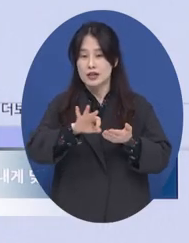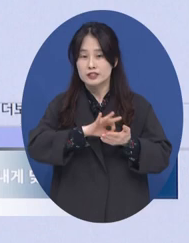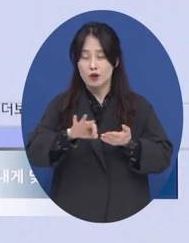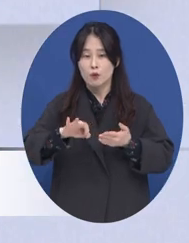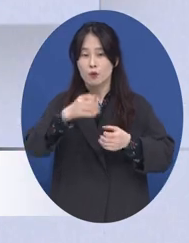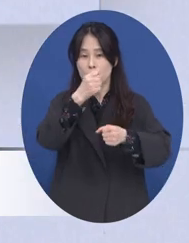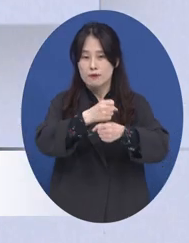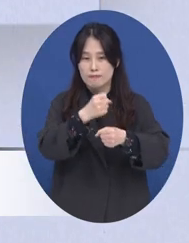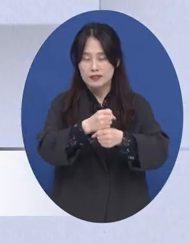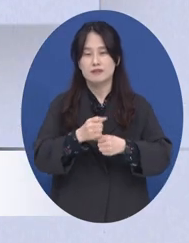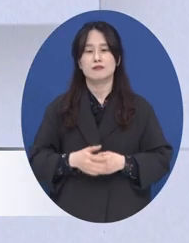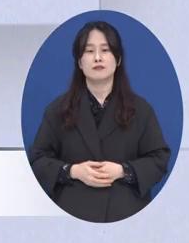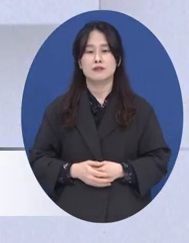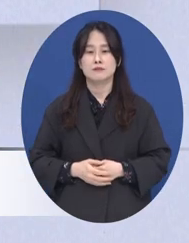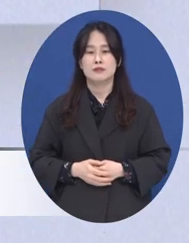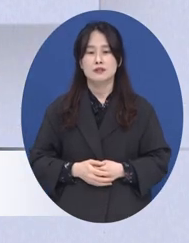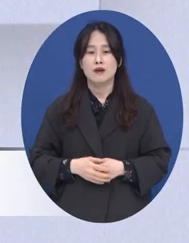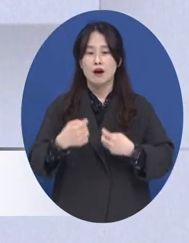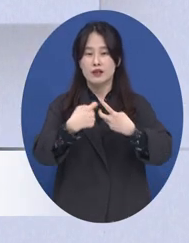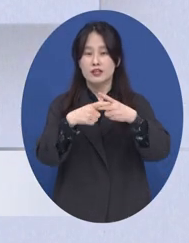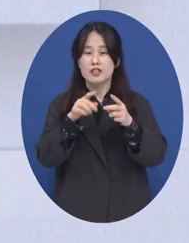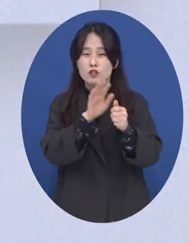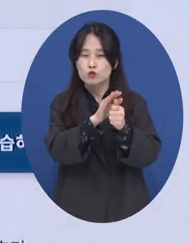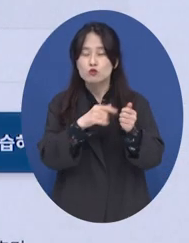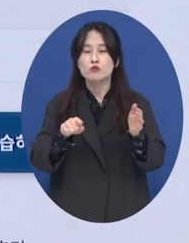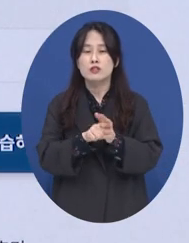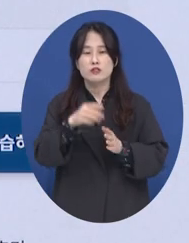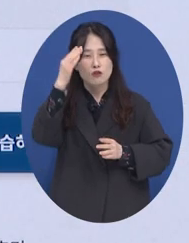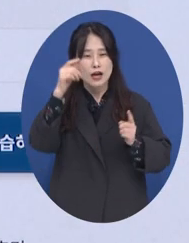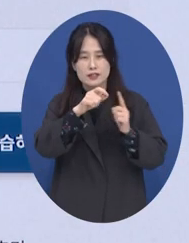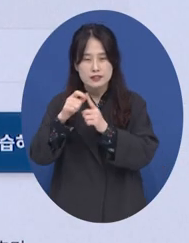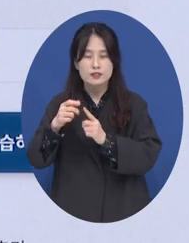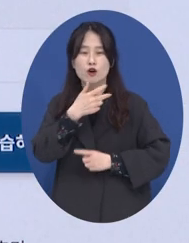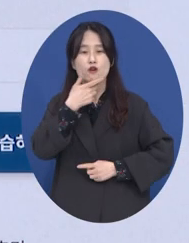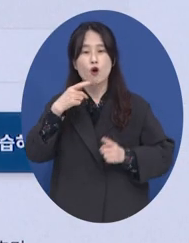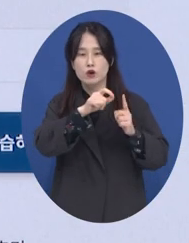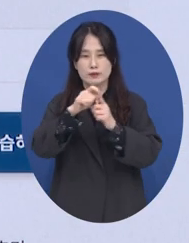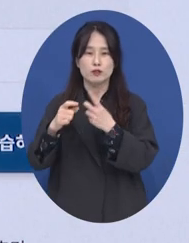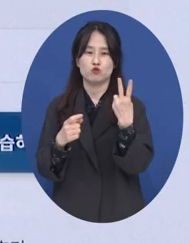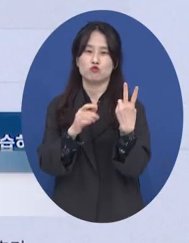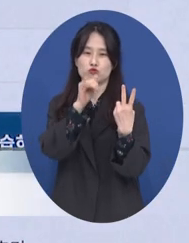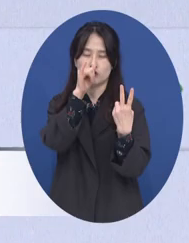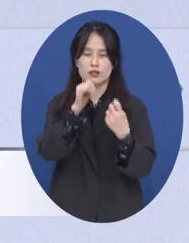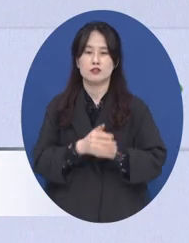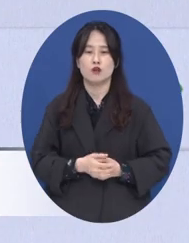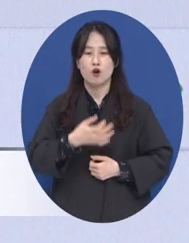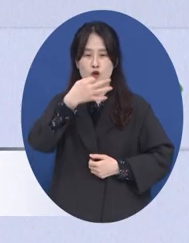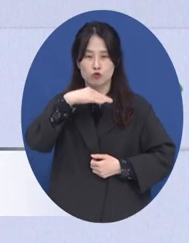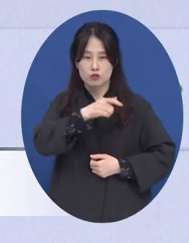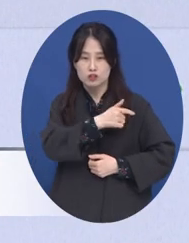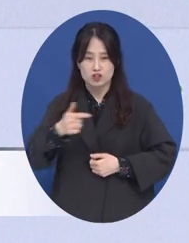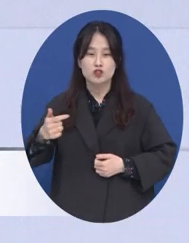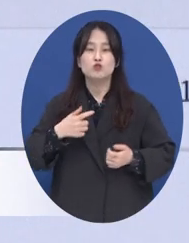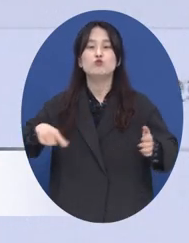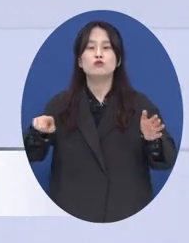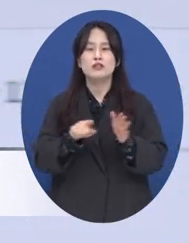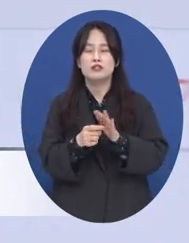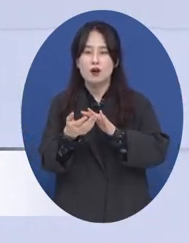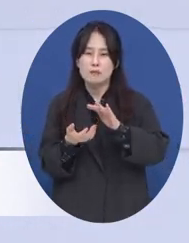시작한 창 챙 뮤지컬로 이해를 돕기 위해 한글과 영어 자막을 더했습니다 더 교육효과를 높이기 위해